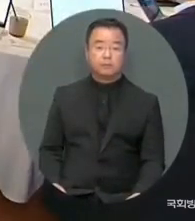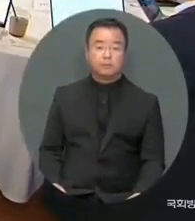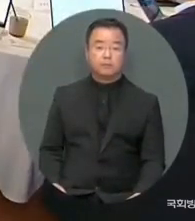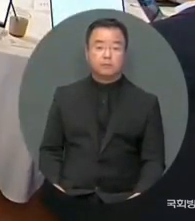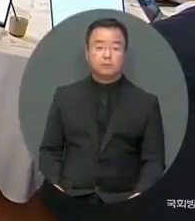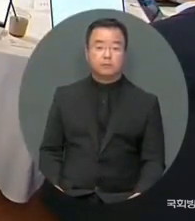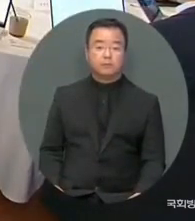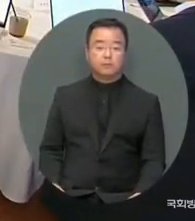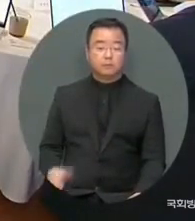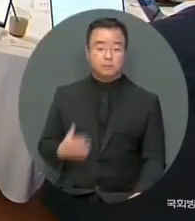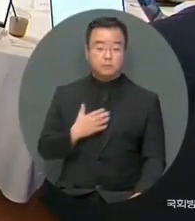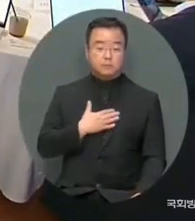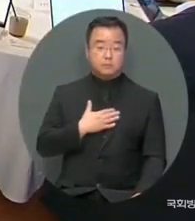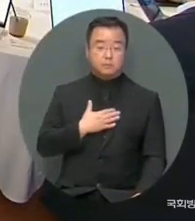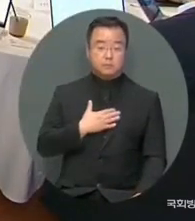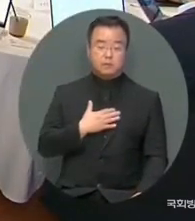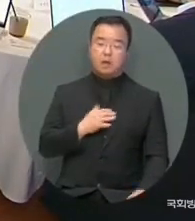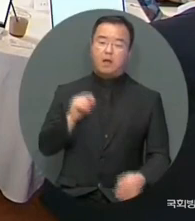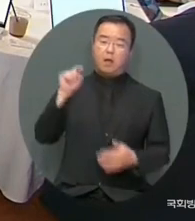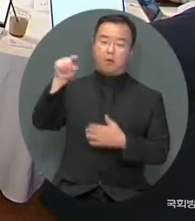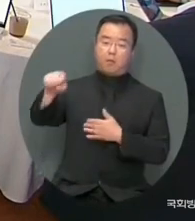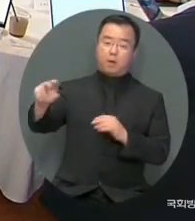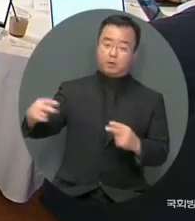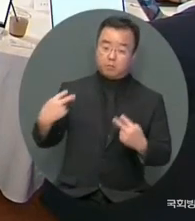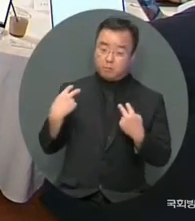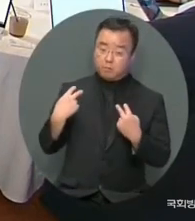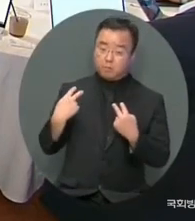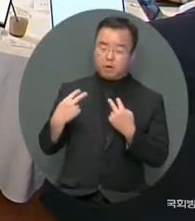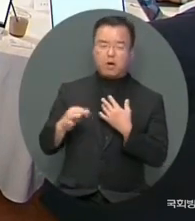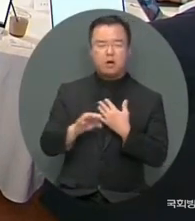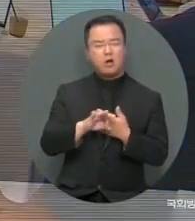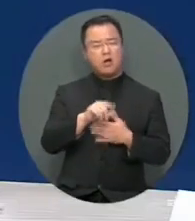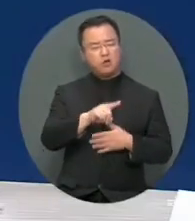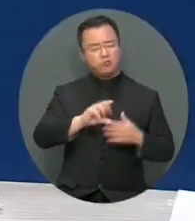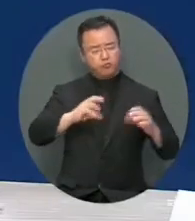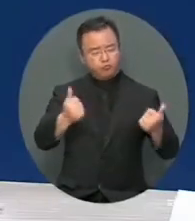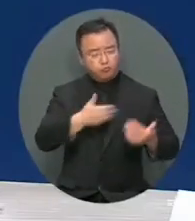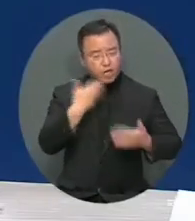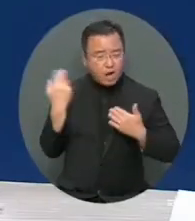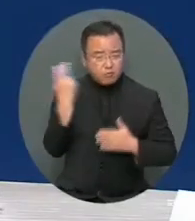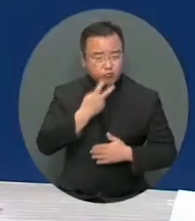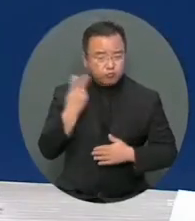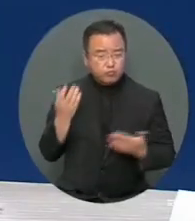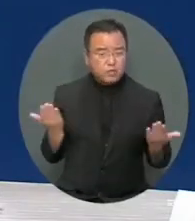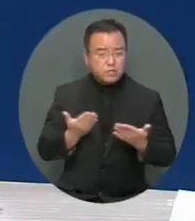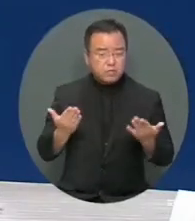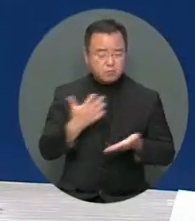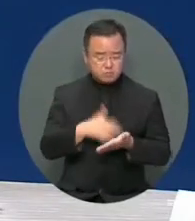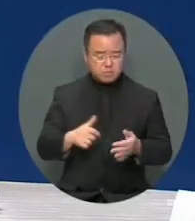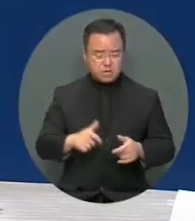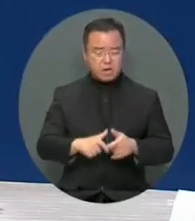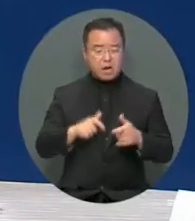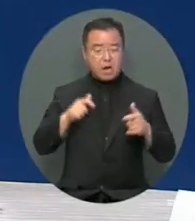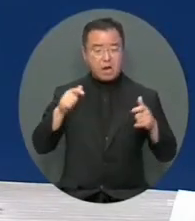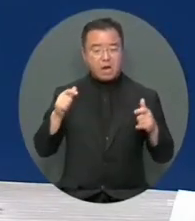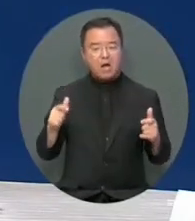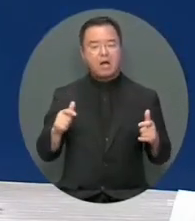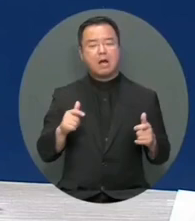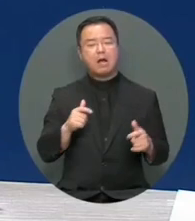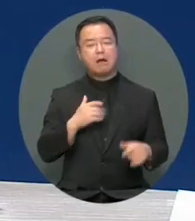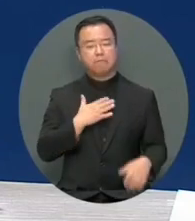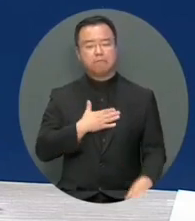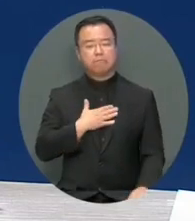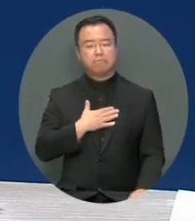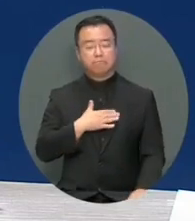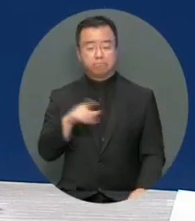네, 밖에서 볼 때 이제 사례가 늘어나니까 그런 시각으로 볼 수도